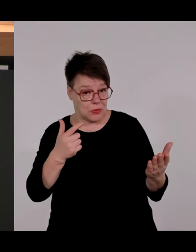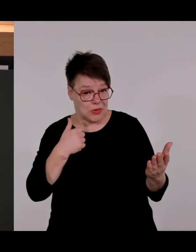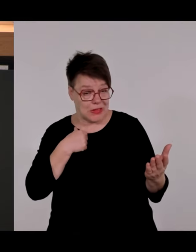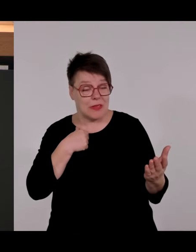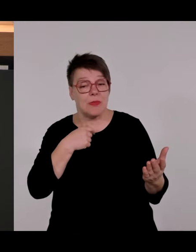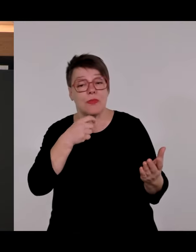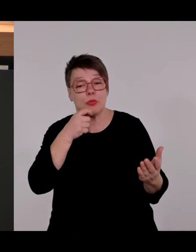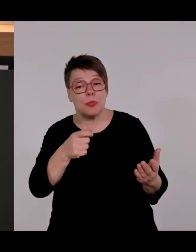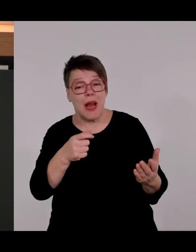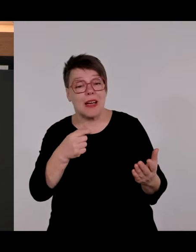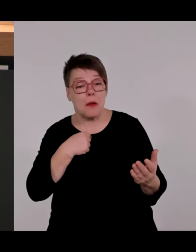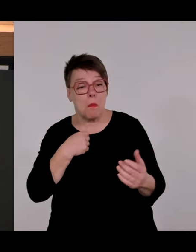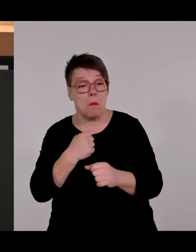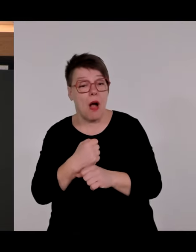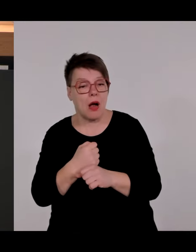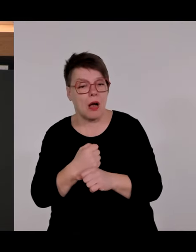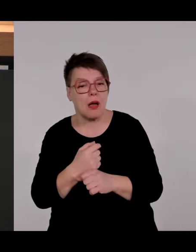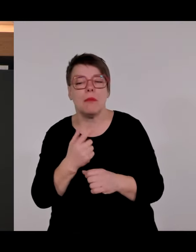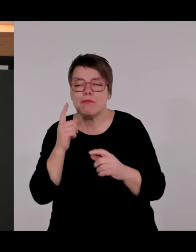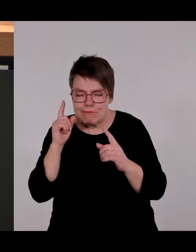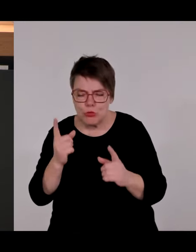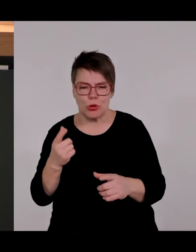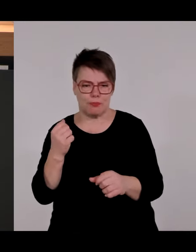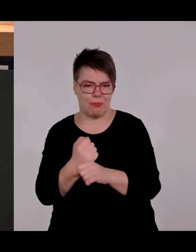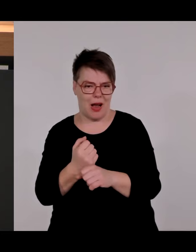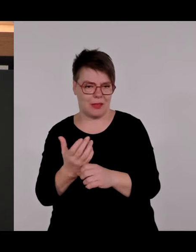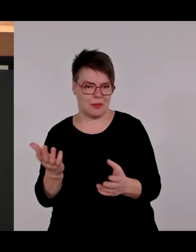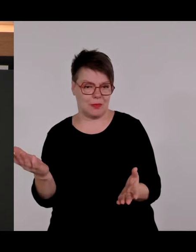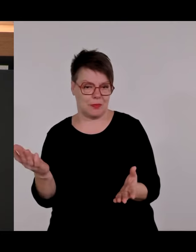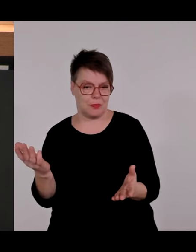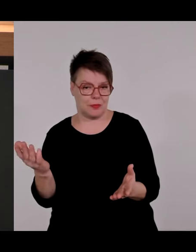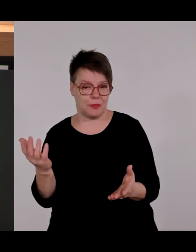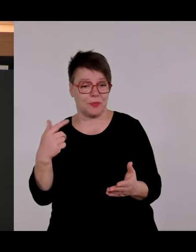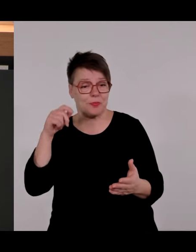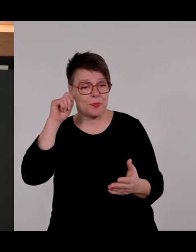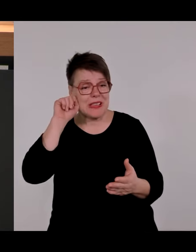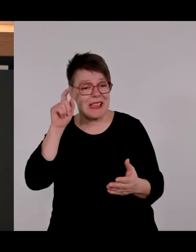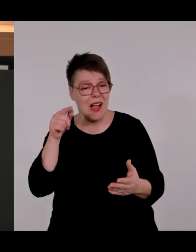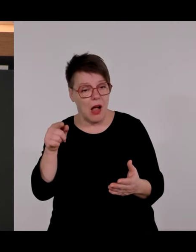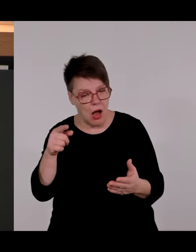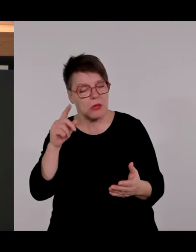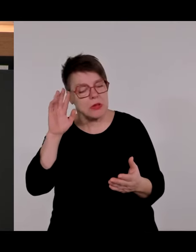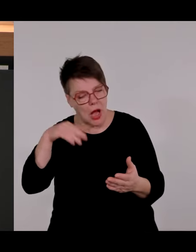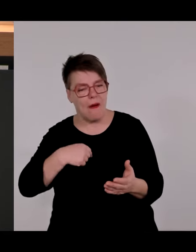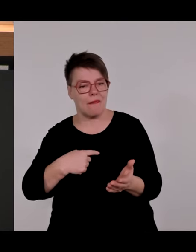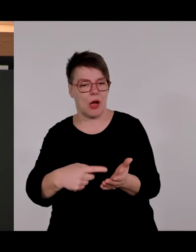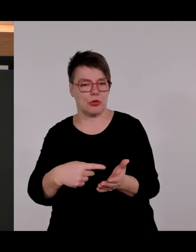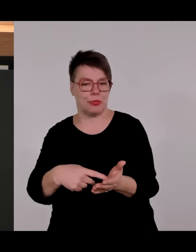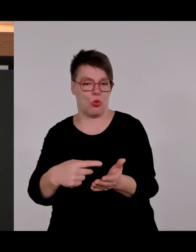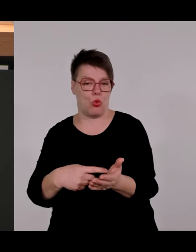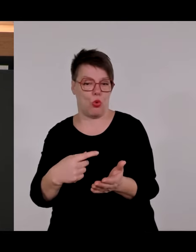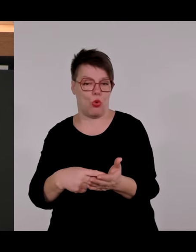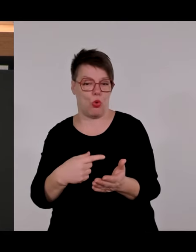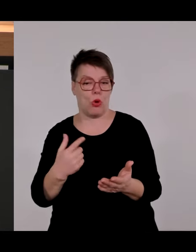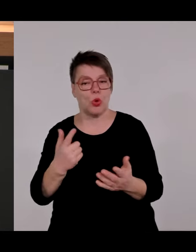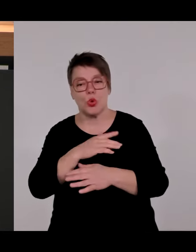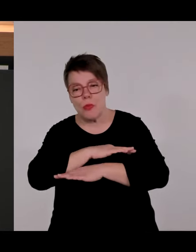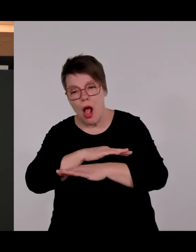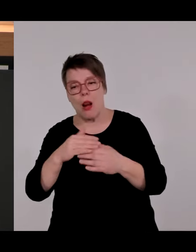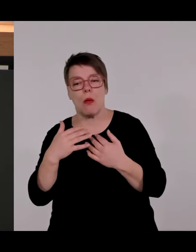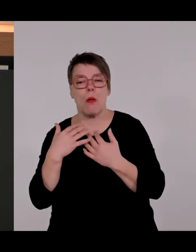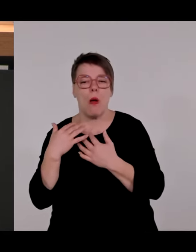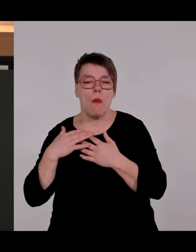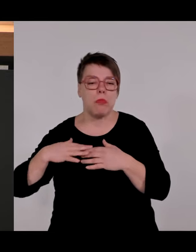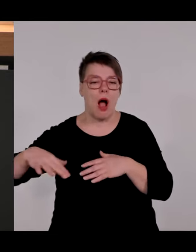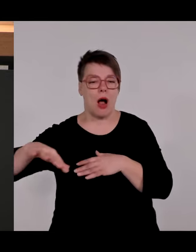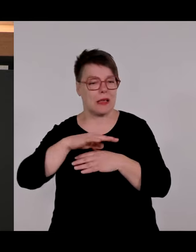und U-Bahnen haben, dass abhängige Menschen endlich angemessen medizinisch und sozial betreut werden und dass niemand